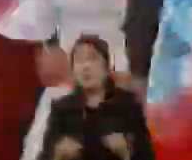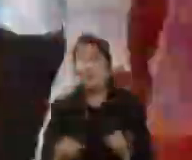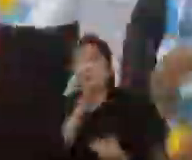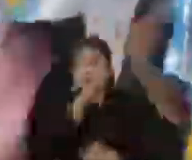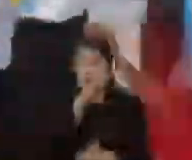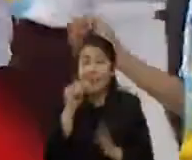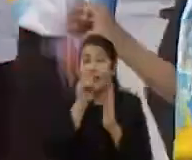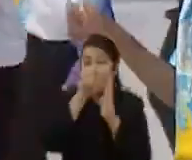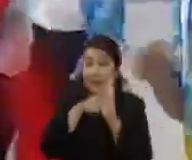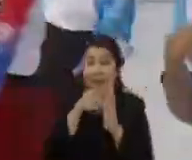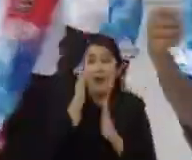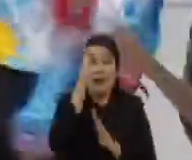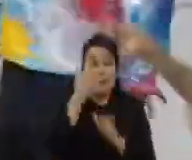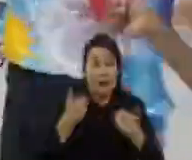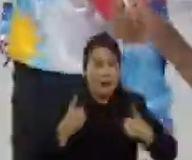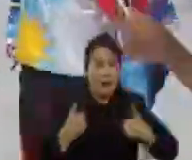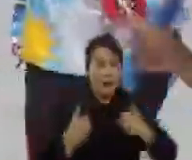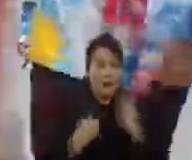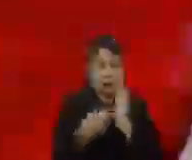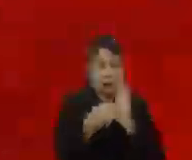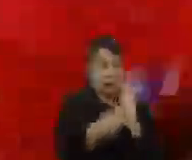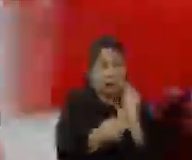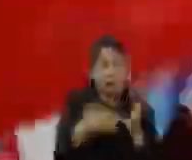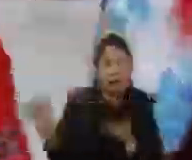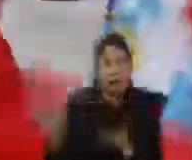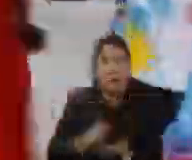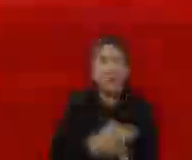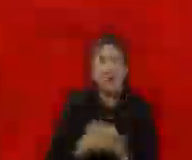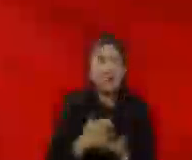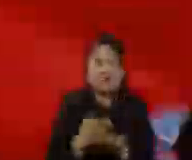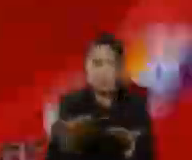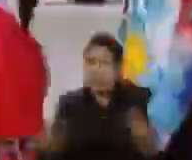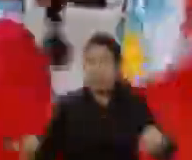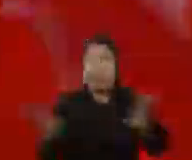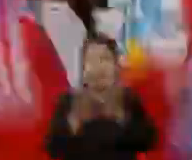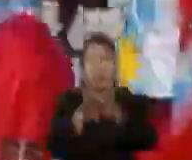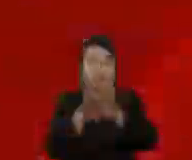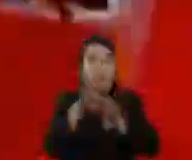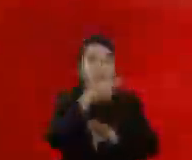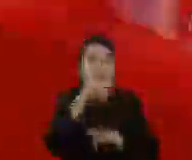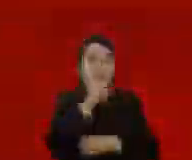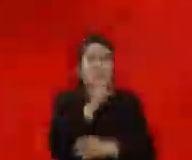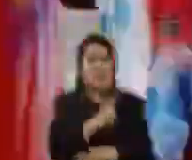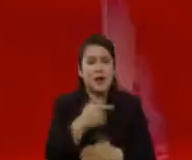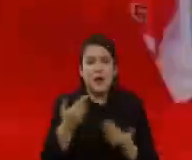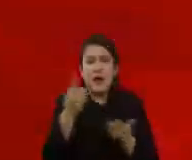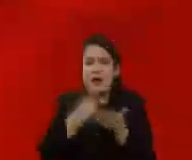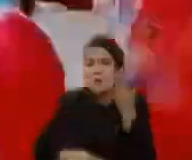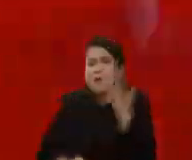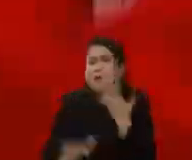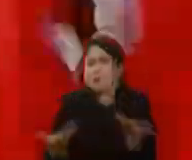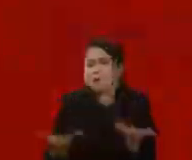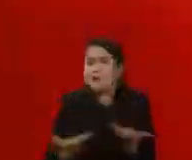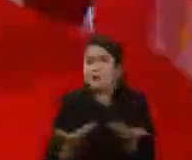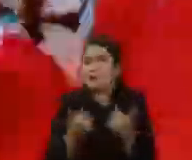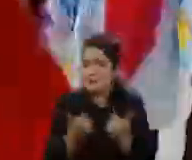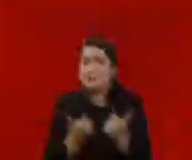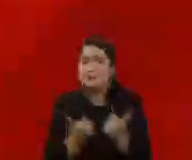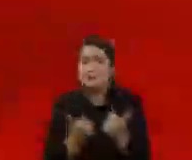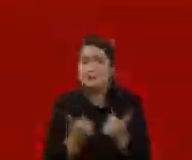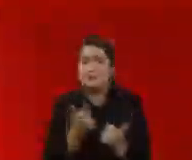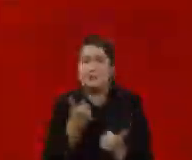lagi akan dipersembahkan beberapa buah lagu sebagai penutup. Dan sebenarnya apa yang menarik adalah untuk kita perkatakan